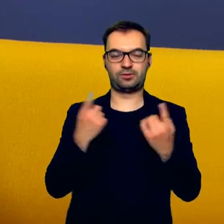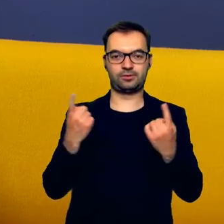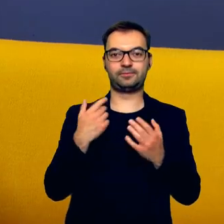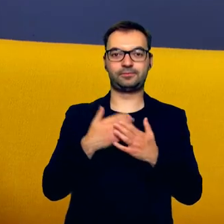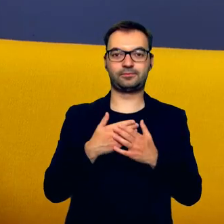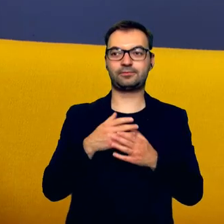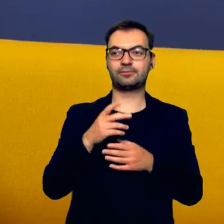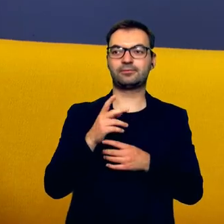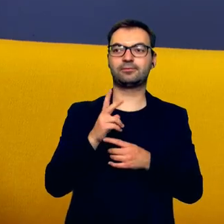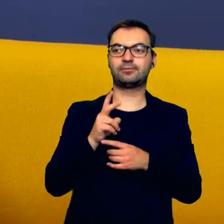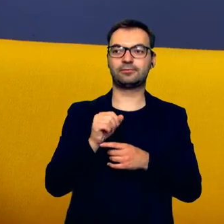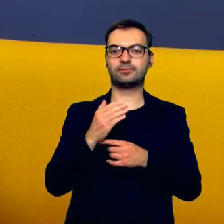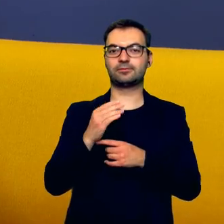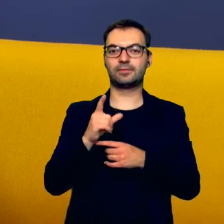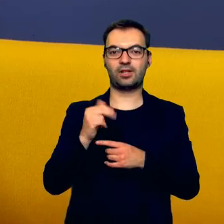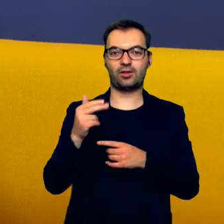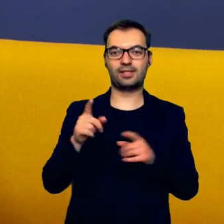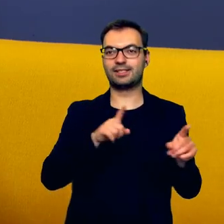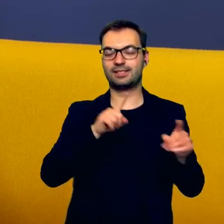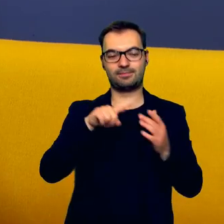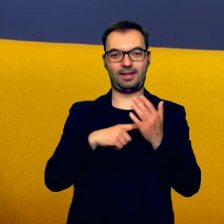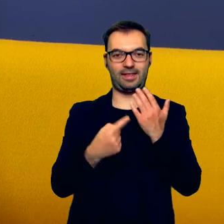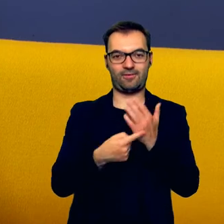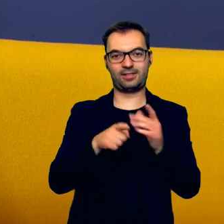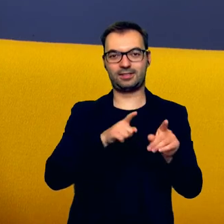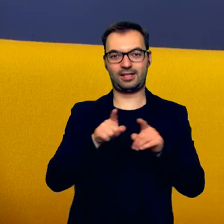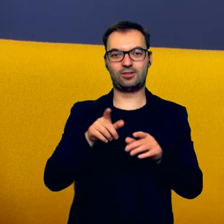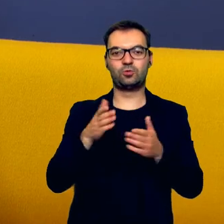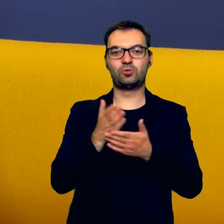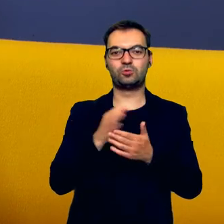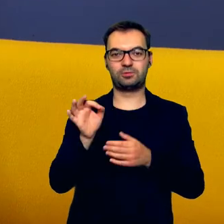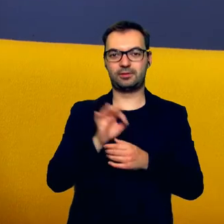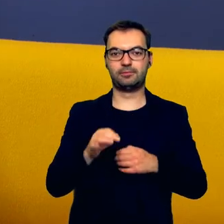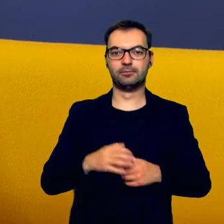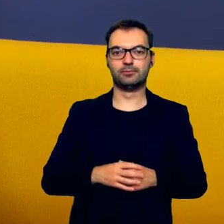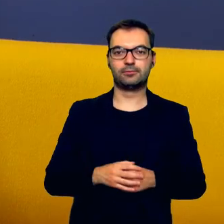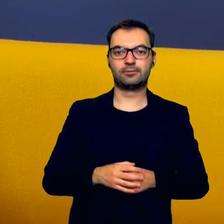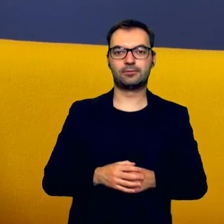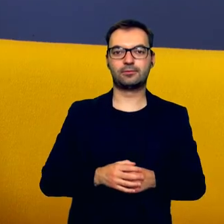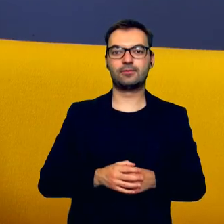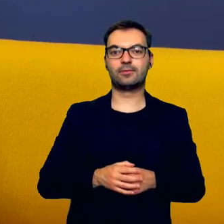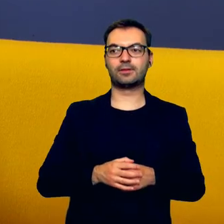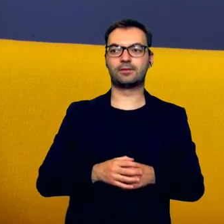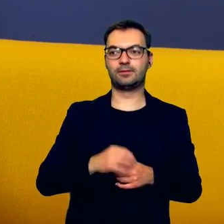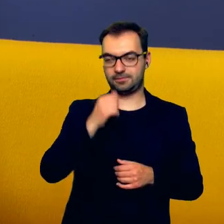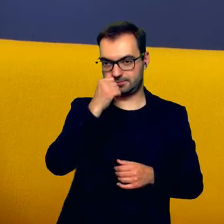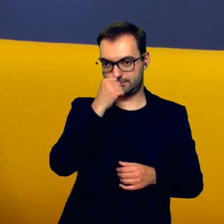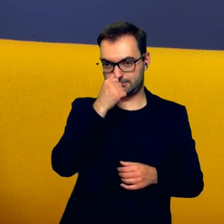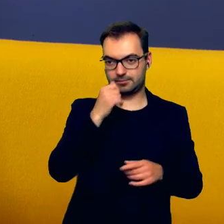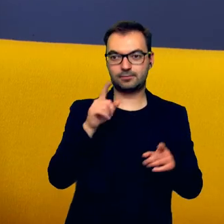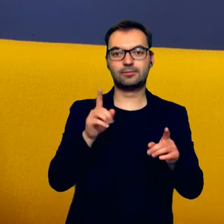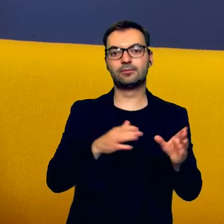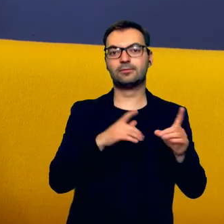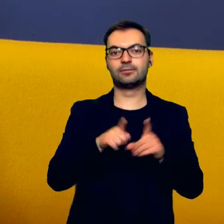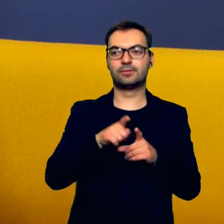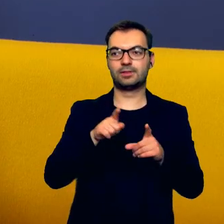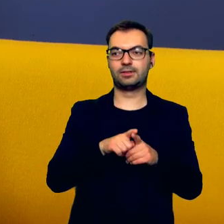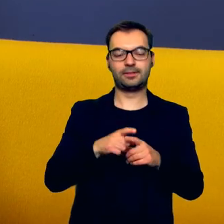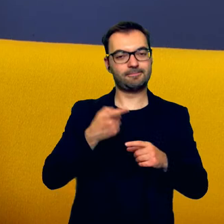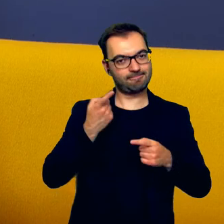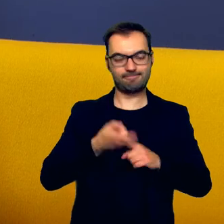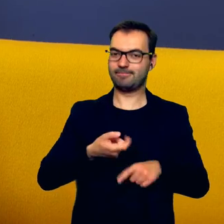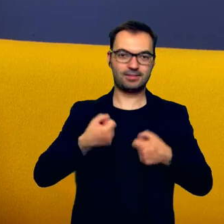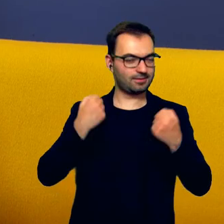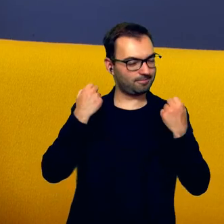Stąd kameleon bywa często symbolem służb specjalnych. Oraz oczywiście